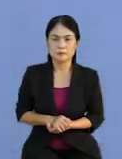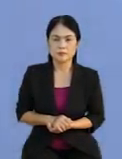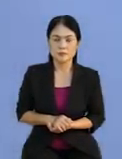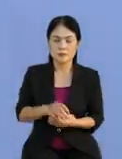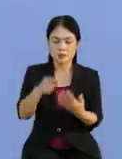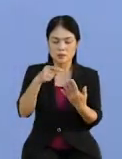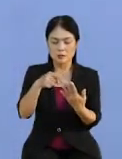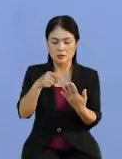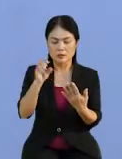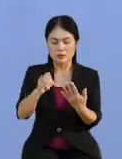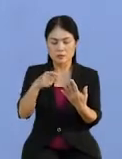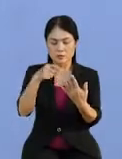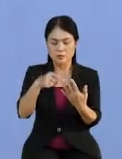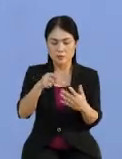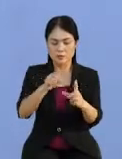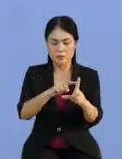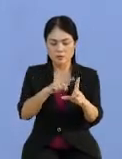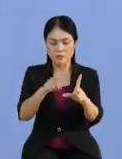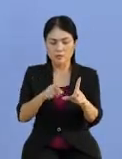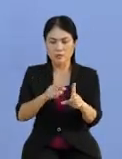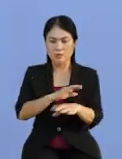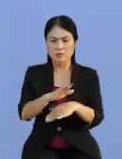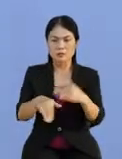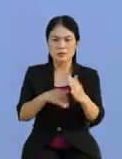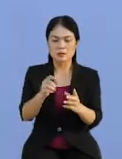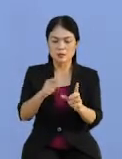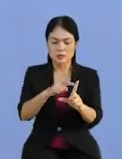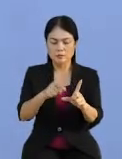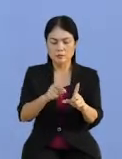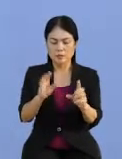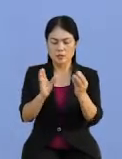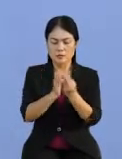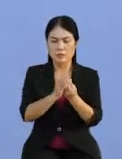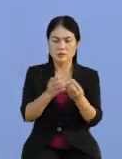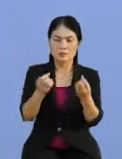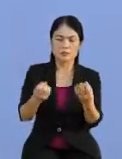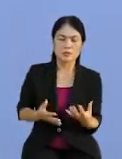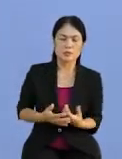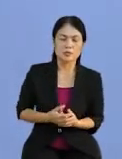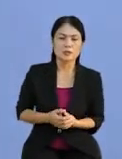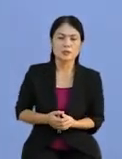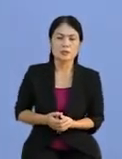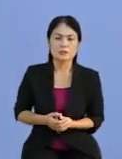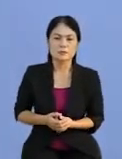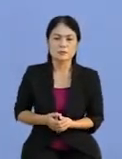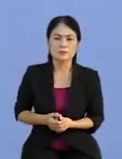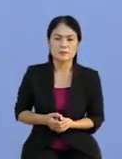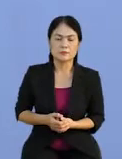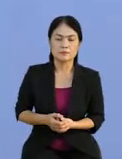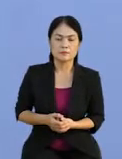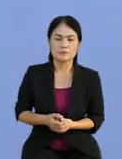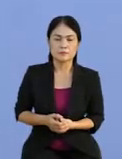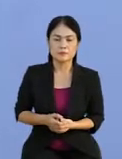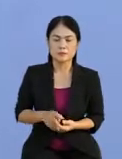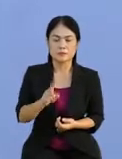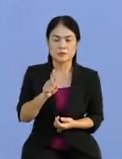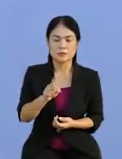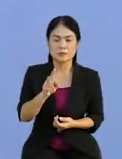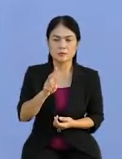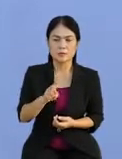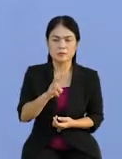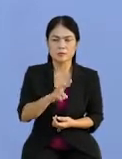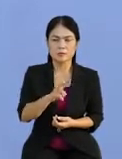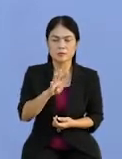phun này mùng bà ô con chân chân ban mông chân luôn bà man bà ông đọc nía vừa rồi bà máu muối